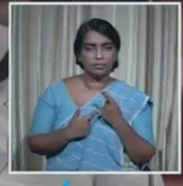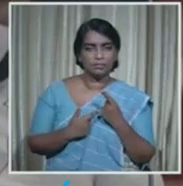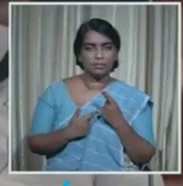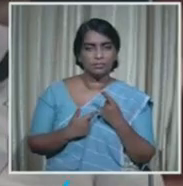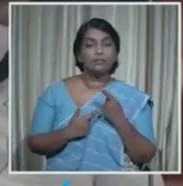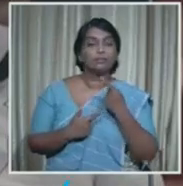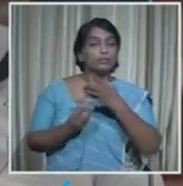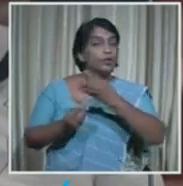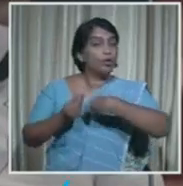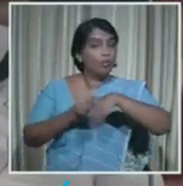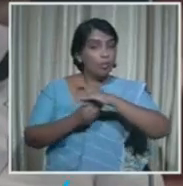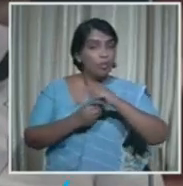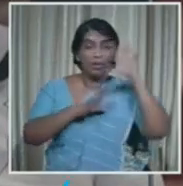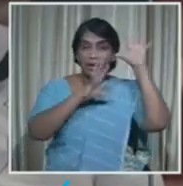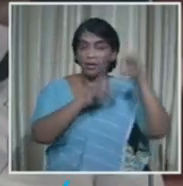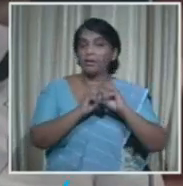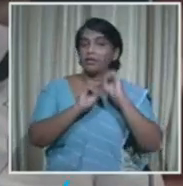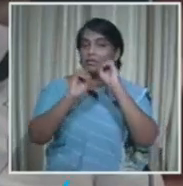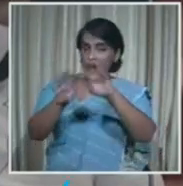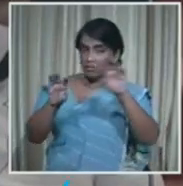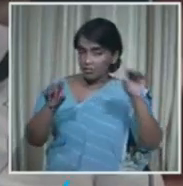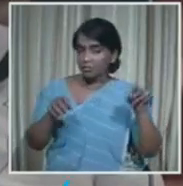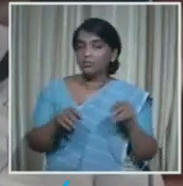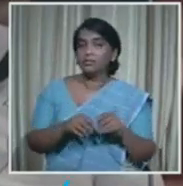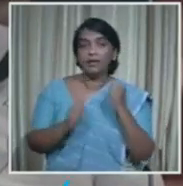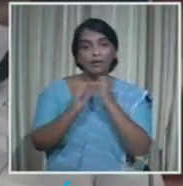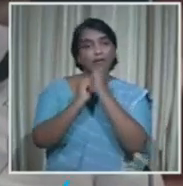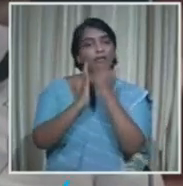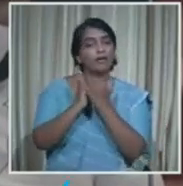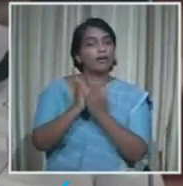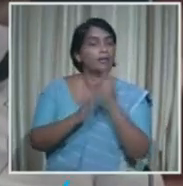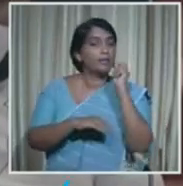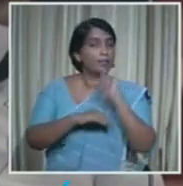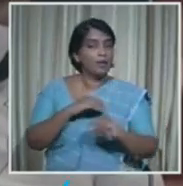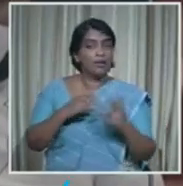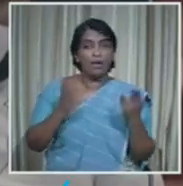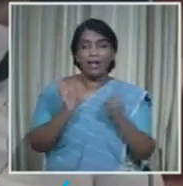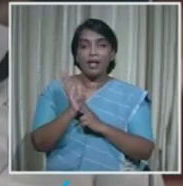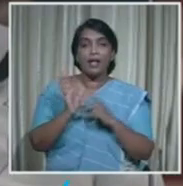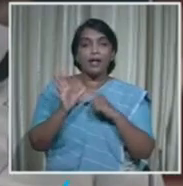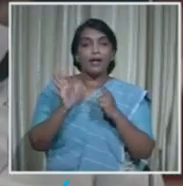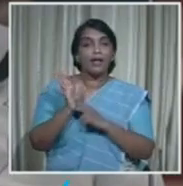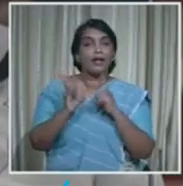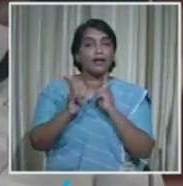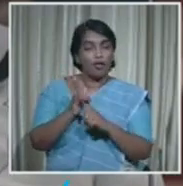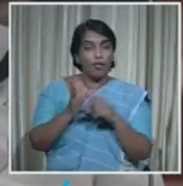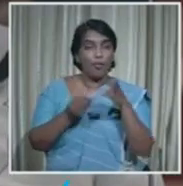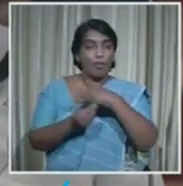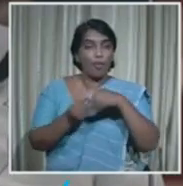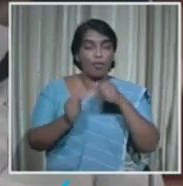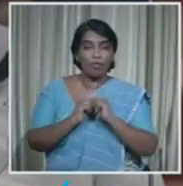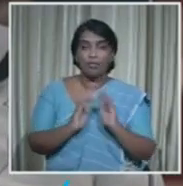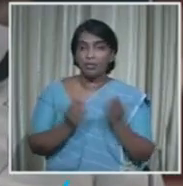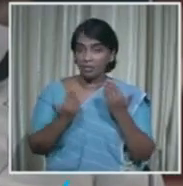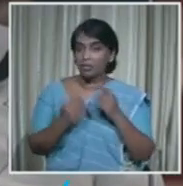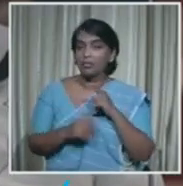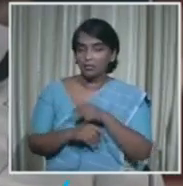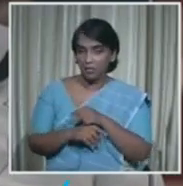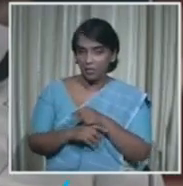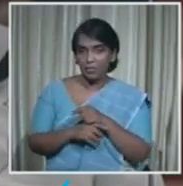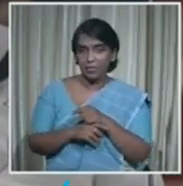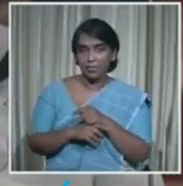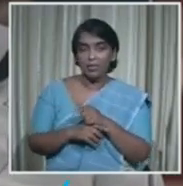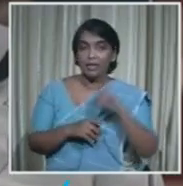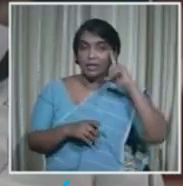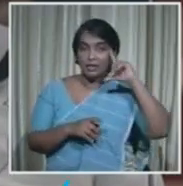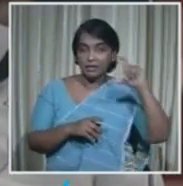මේ පොහොර ටික ගෙනල්ලා දෙන්න වැඩපිළිවෙලක් හදන්න මොකද නැනෝ පොහොර ගේනවා කියලා අපි ටික දවසකින් ක්‍රියාත්මක වුණා නම්